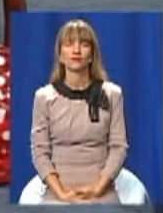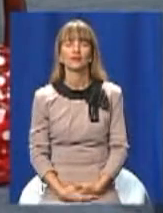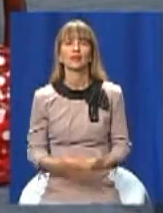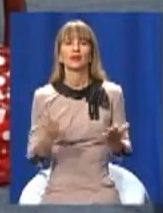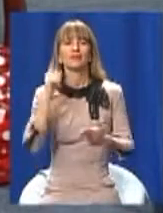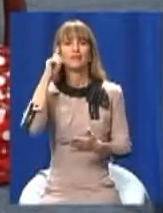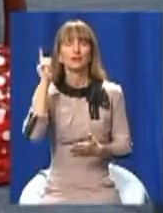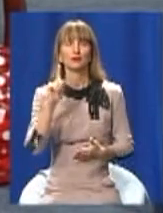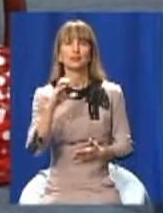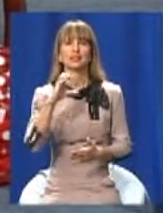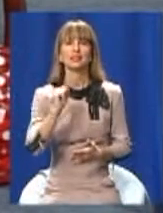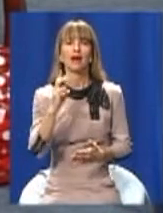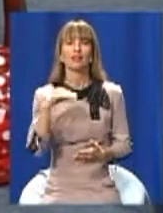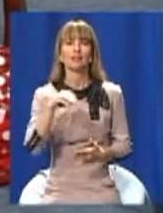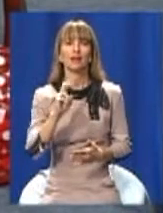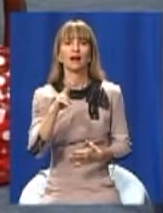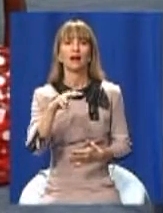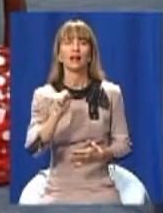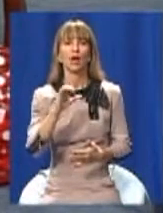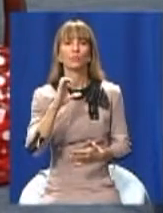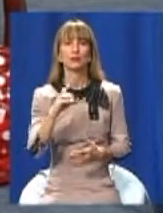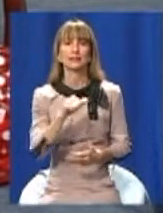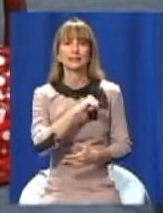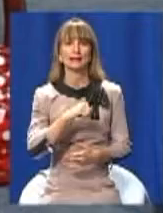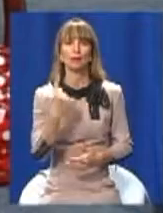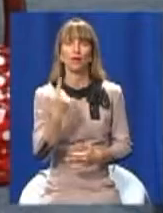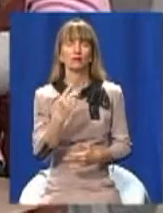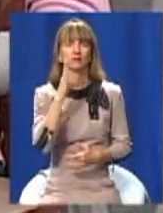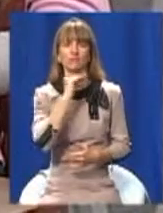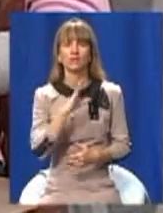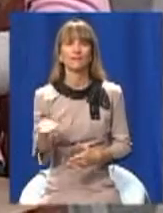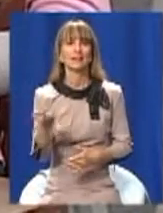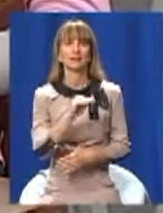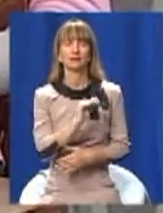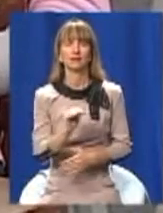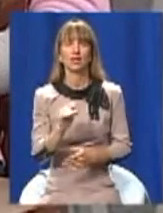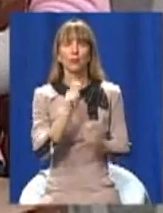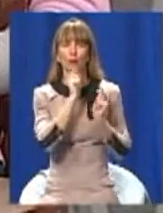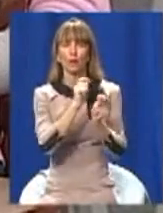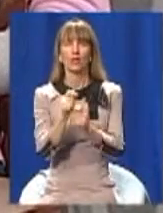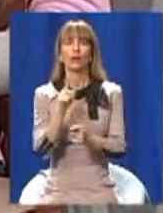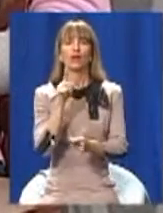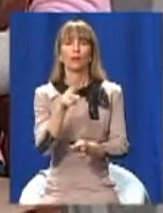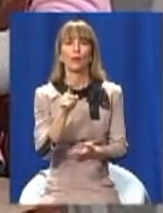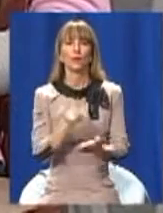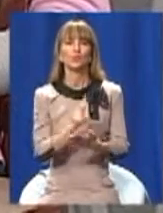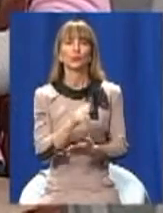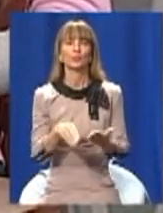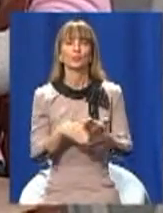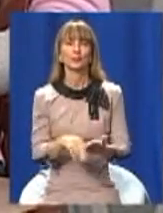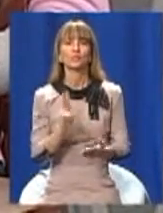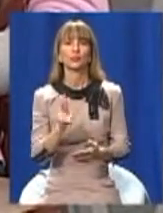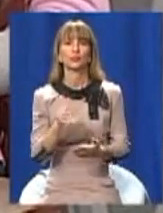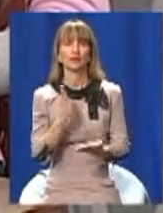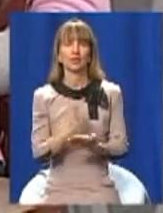Ну, як відомо, що Санта-Клаус, він сам один не справляється рознести всім дітлахам подарунки, йому обов'язково хтось допомагає. Як ти думаєш,